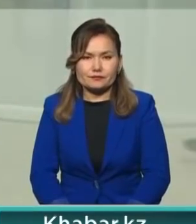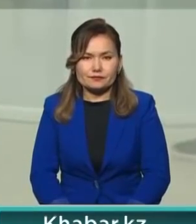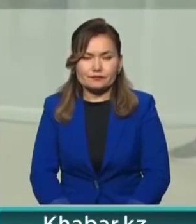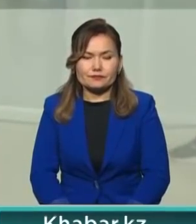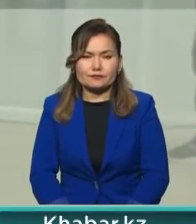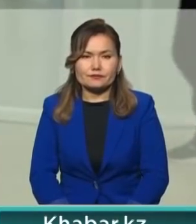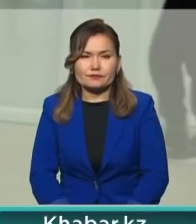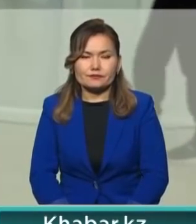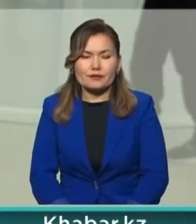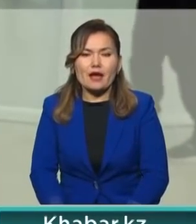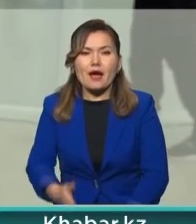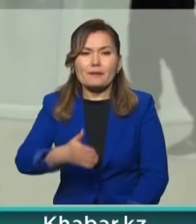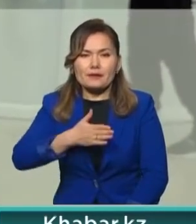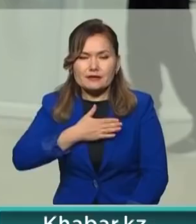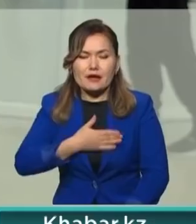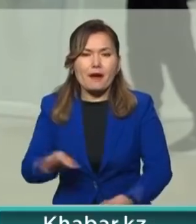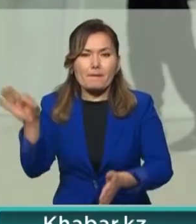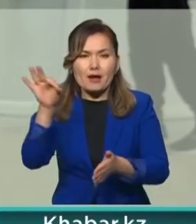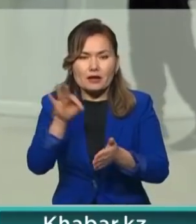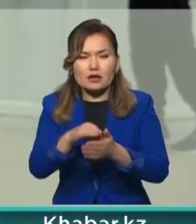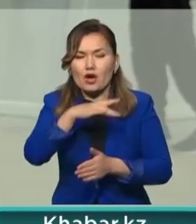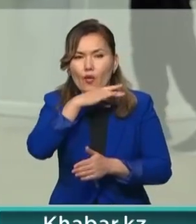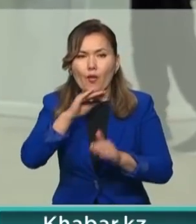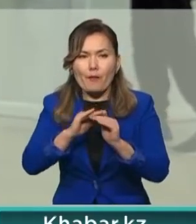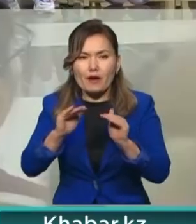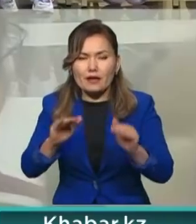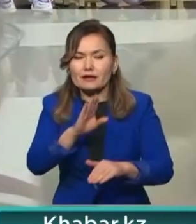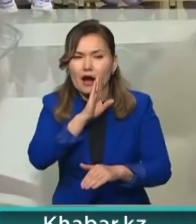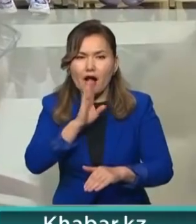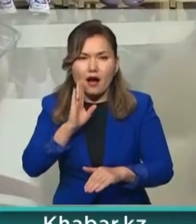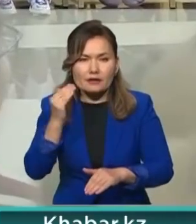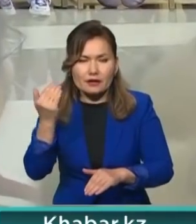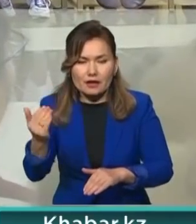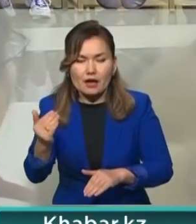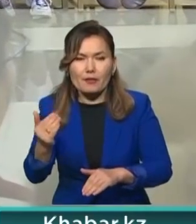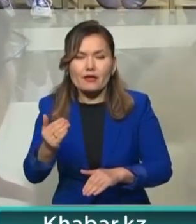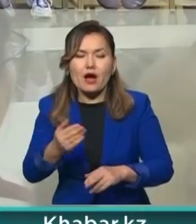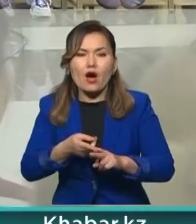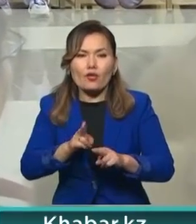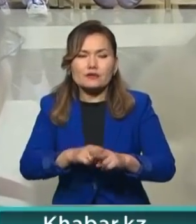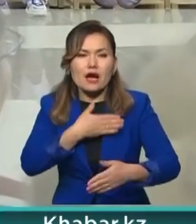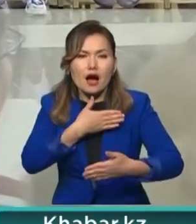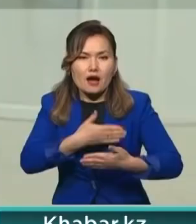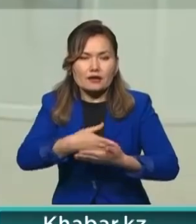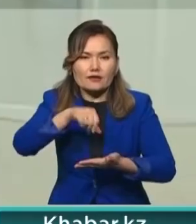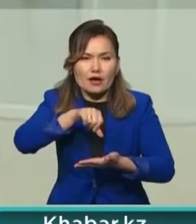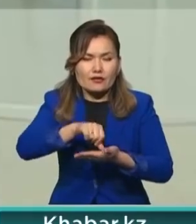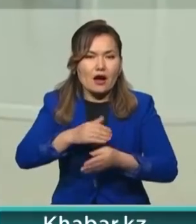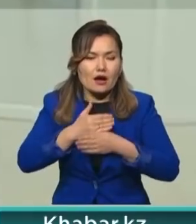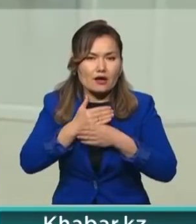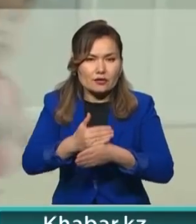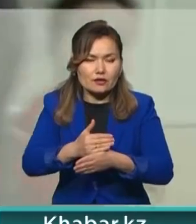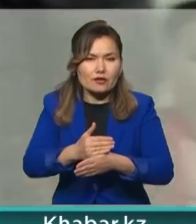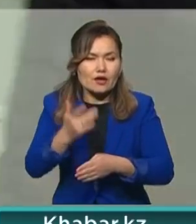Бұл жерде біздің мақсатымыз көп балалы аналарды қоғамға белсене қатысуларына көмек жасау,